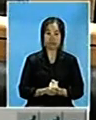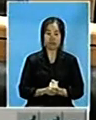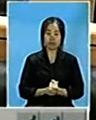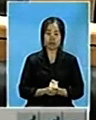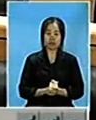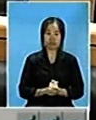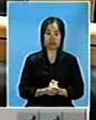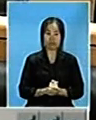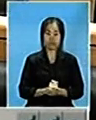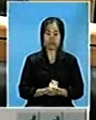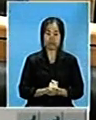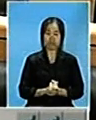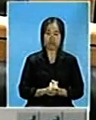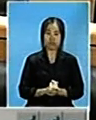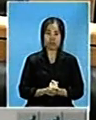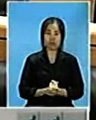เวลาเราพูดถึงเรื่อง